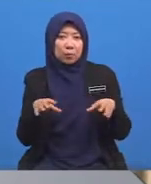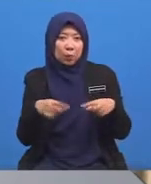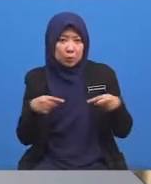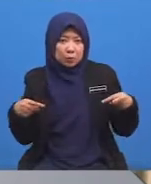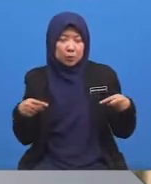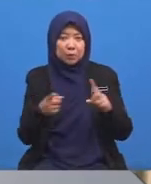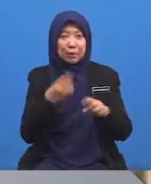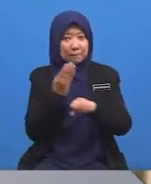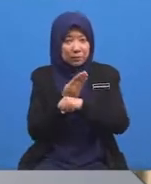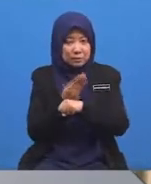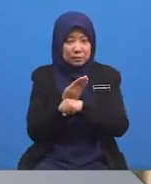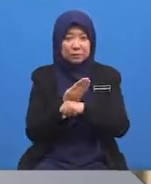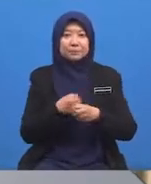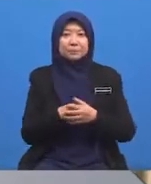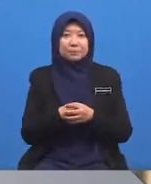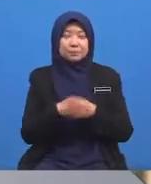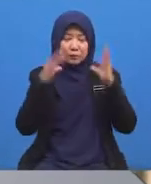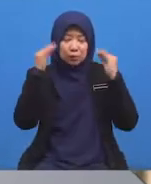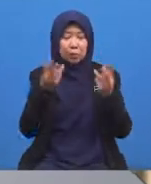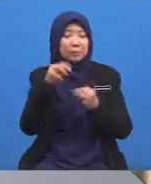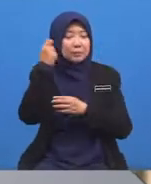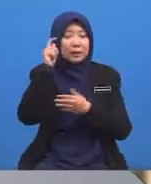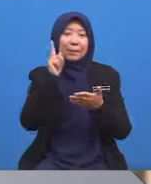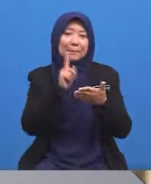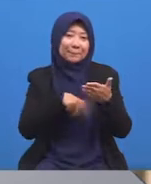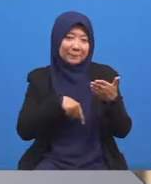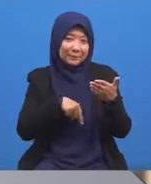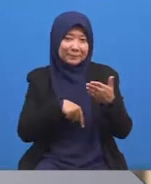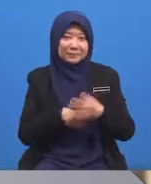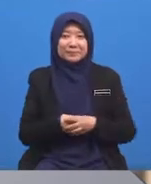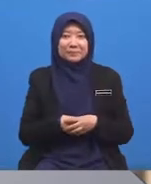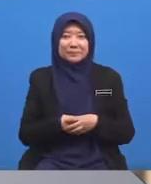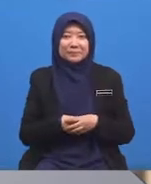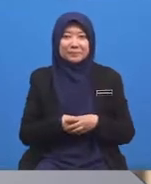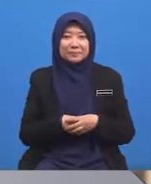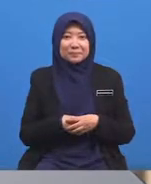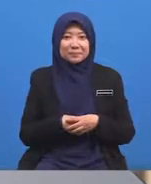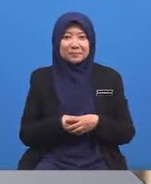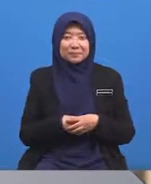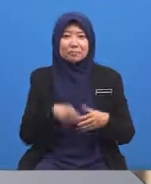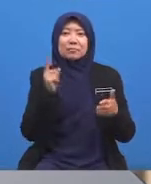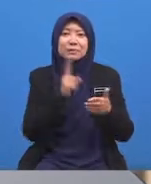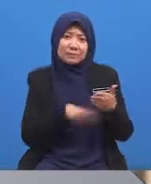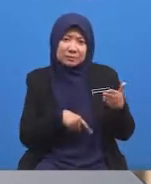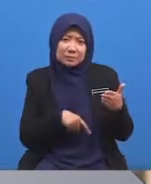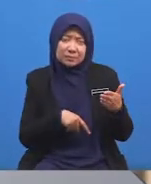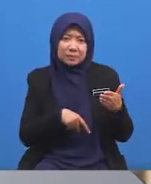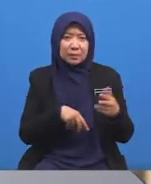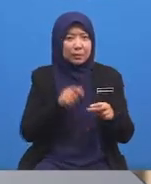daripada besi. Cikgu mahu kamu teka apakah ia? Apa?